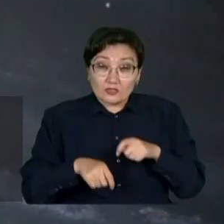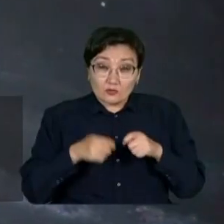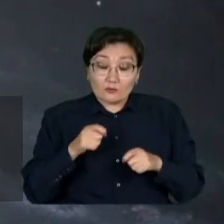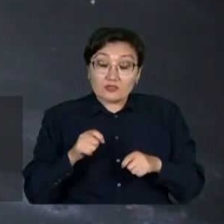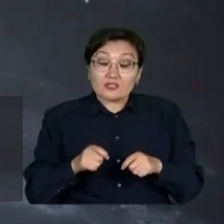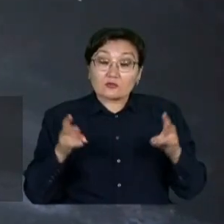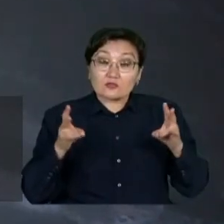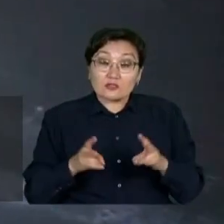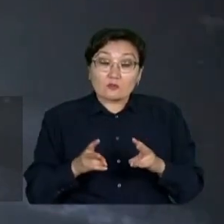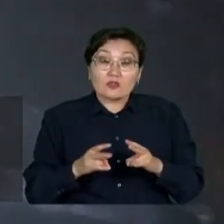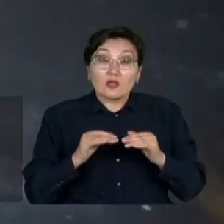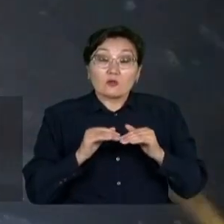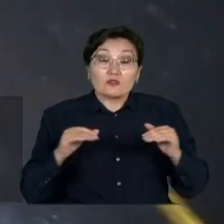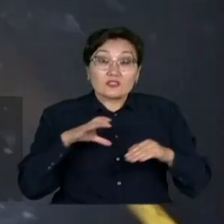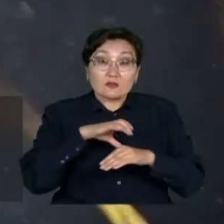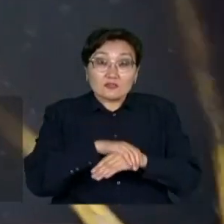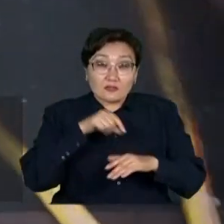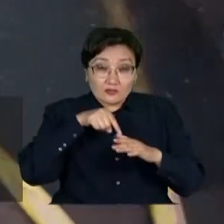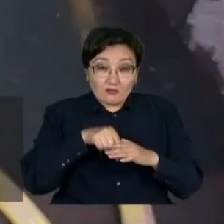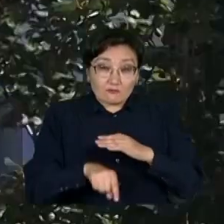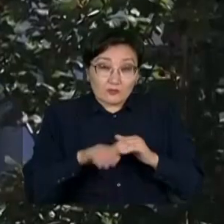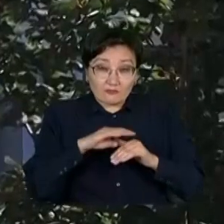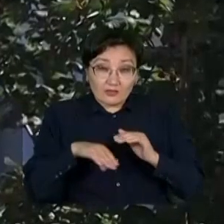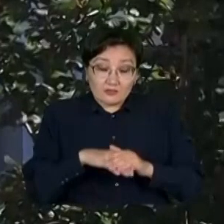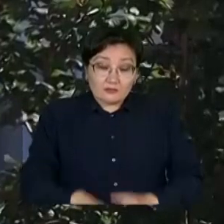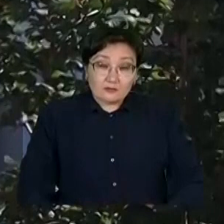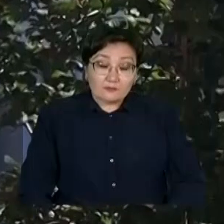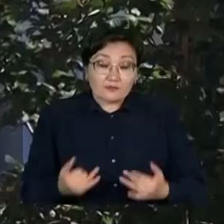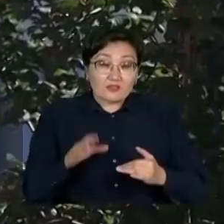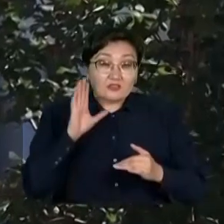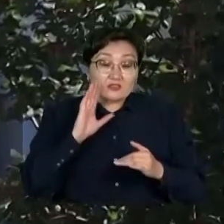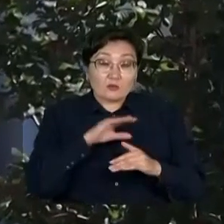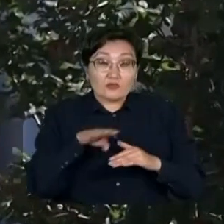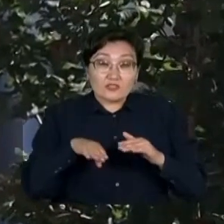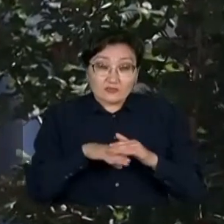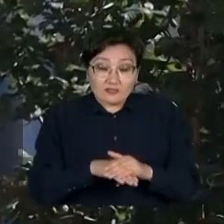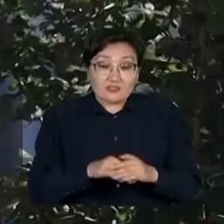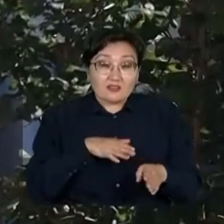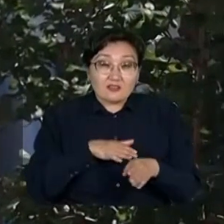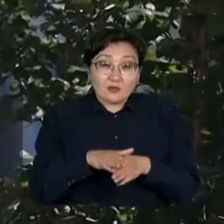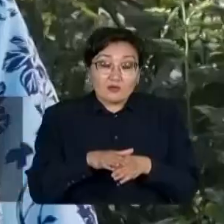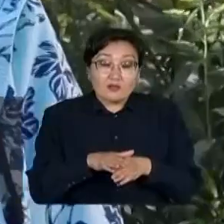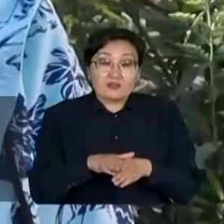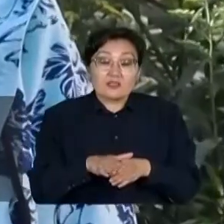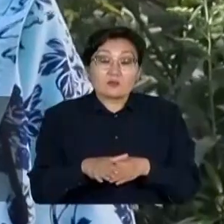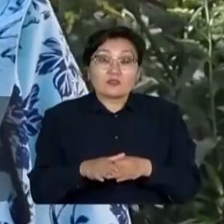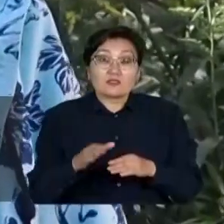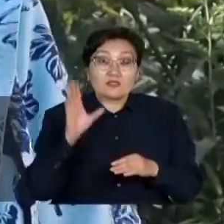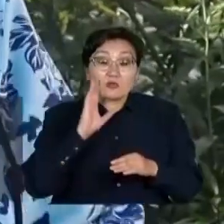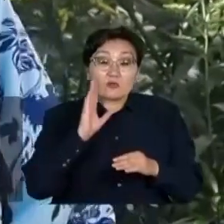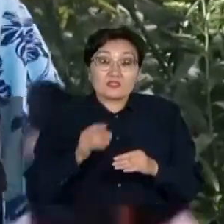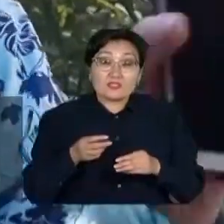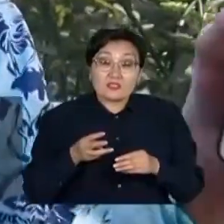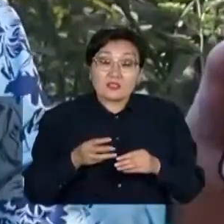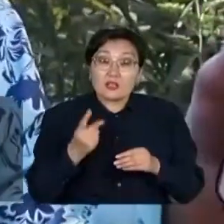аварии, определяет уровень воды в подвальном помещении. Нас заливает уже второй раз за месяц. Первый раз нас залило